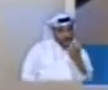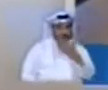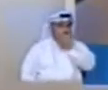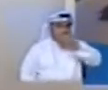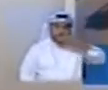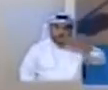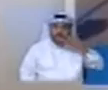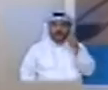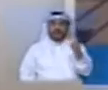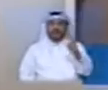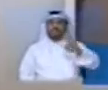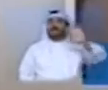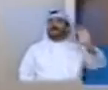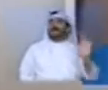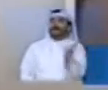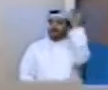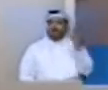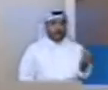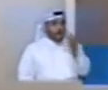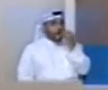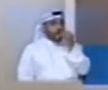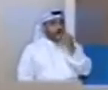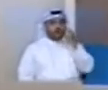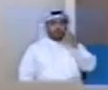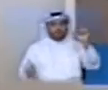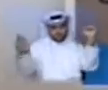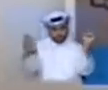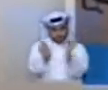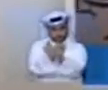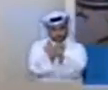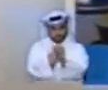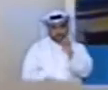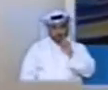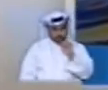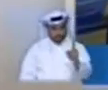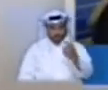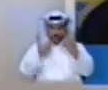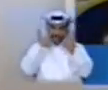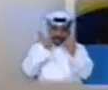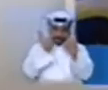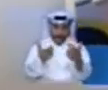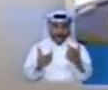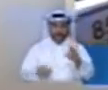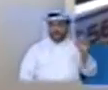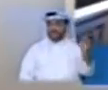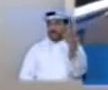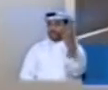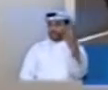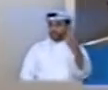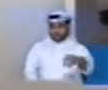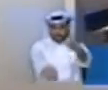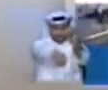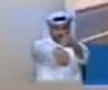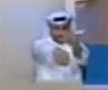رمضان، لأن العقوبة قد تصل إلى 3 شهور والغرامة يمكن إلى 100 دينار أو بإحداهاتين العقوبتين. ووزارة الداخلية لها